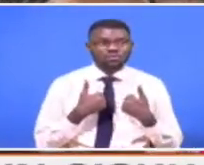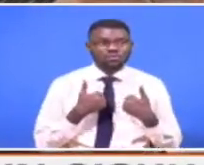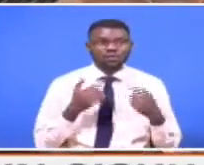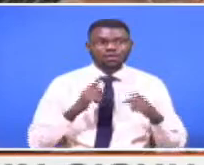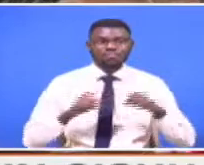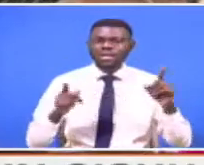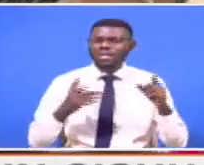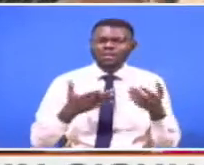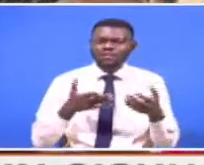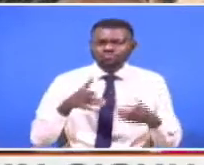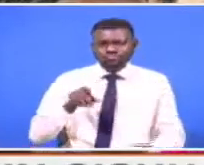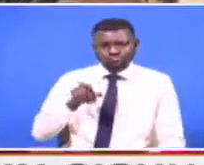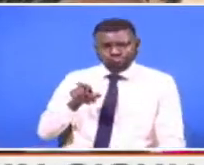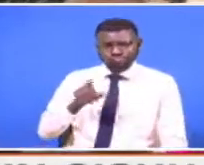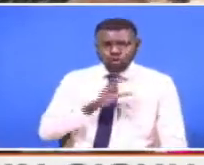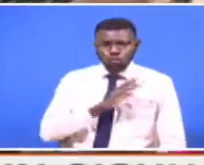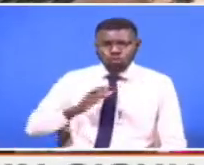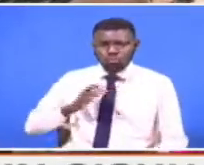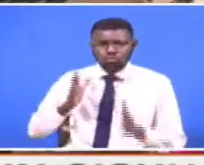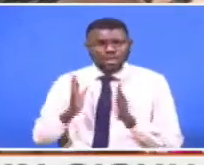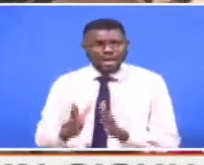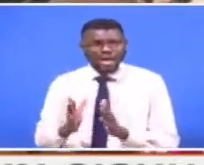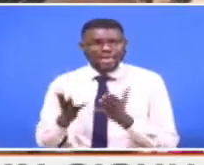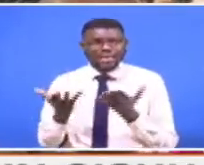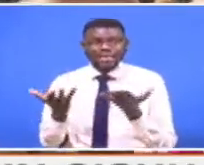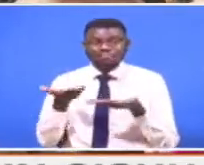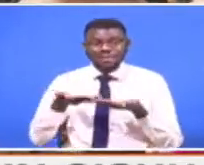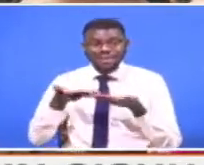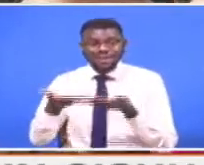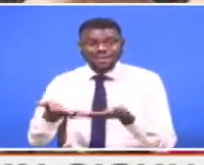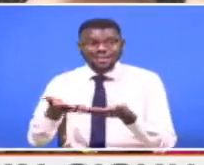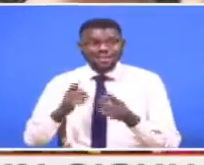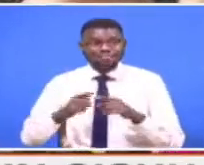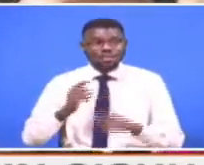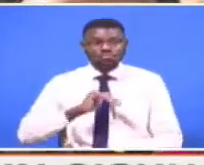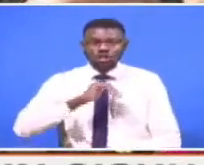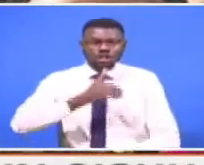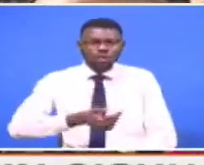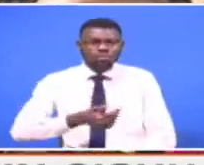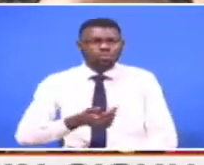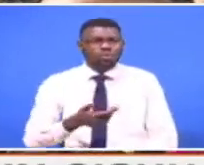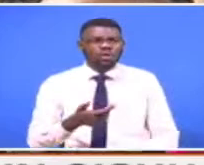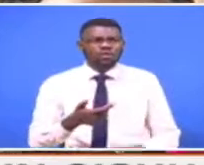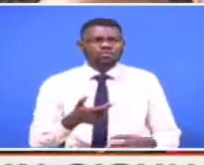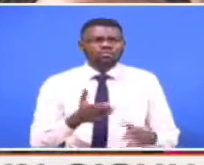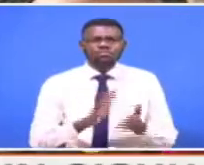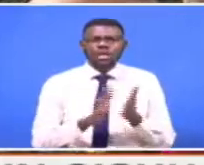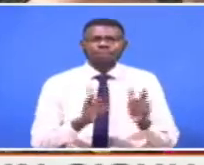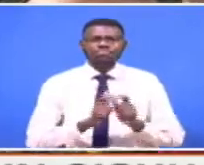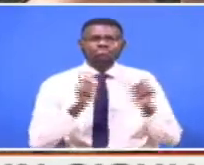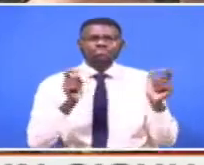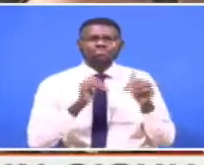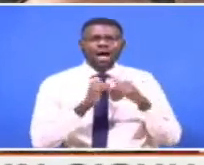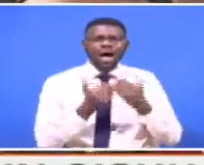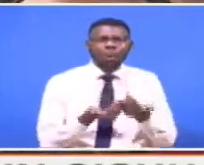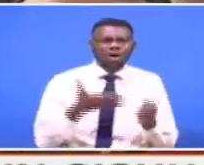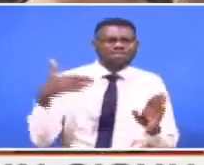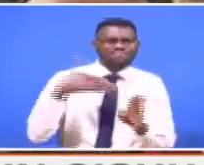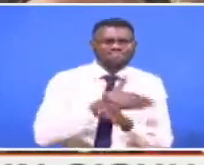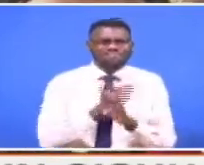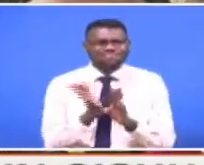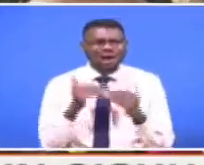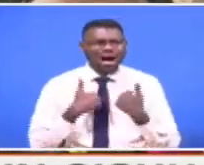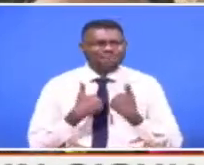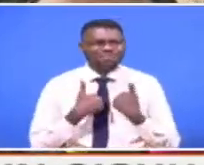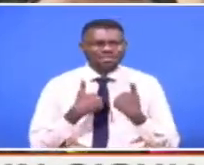commission nakufanya mzuri. Hii town nataka pandisha kuwa city. Sasa nakuwa city na wakora na iko ndani. Itakuwa